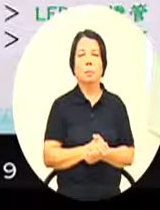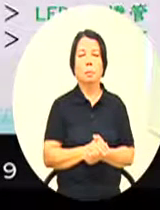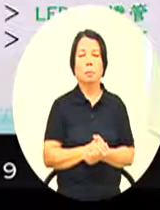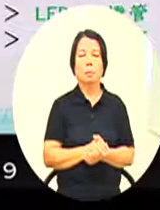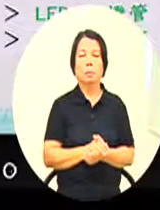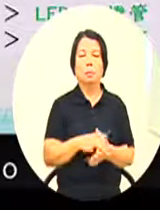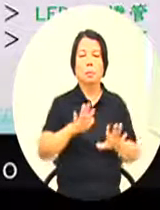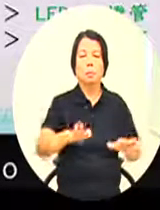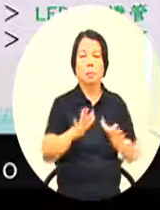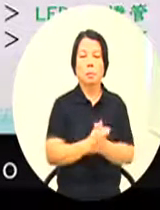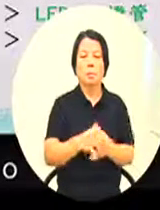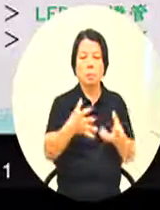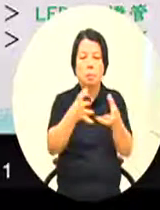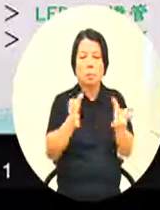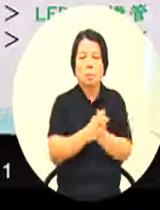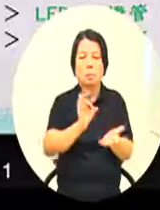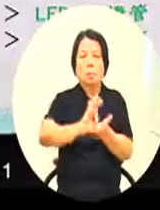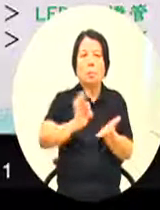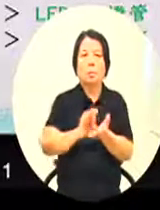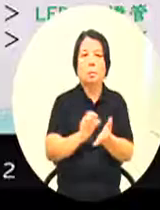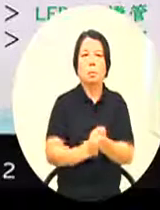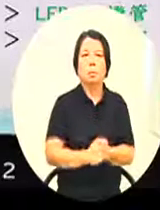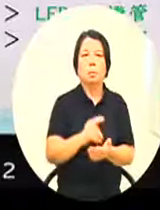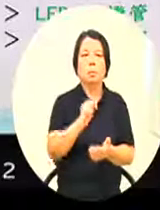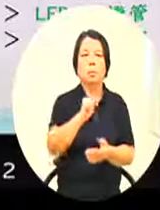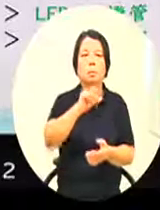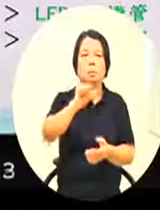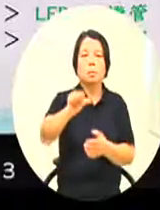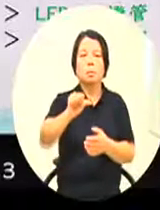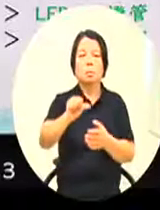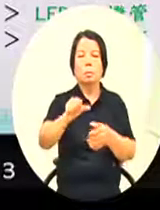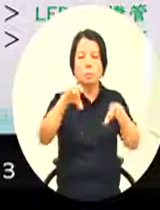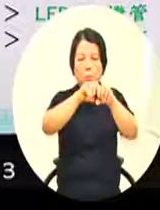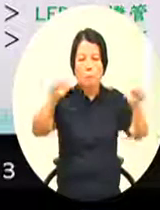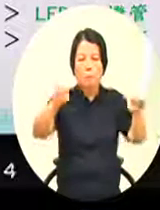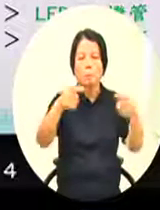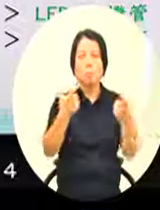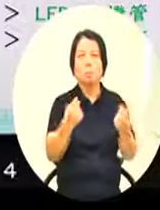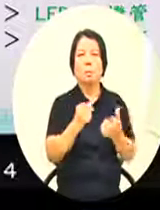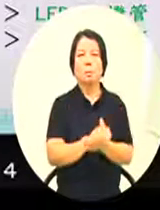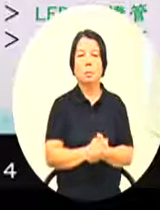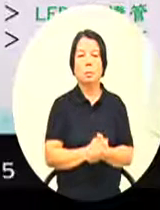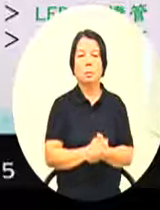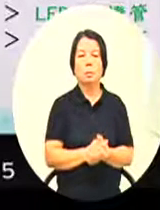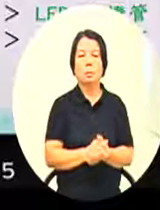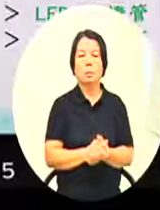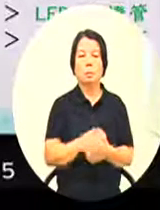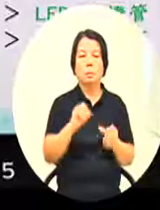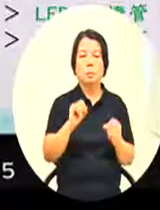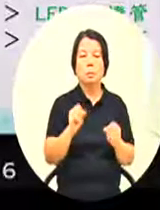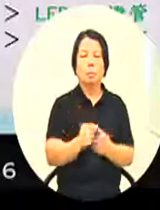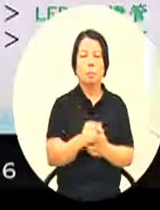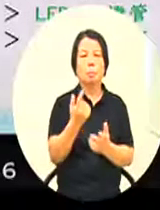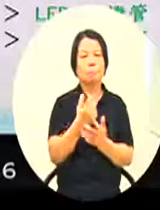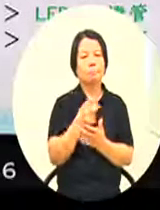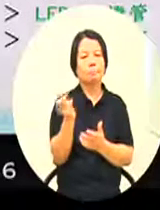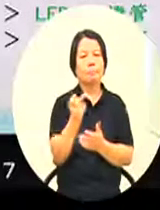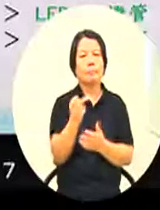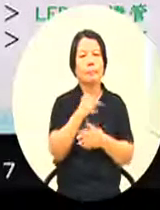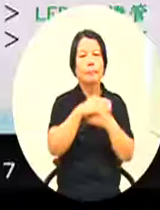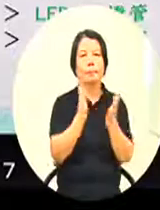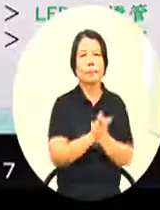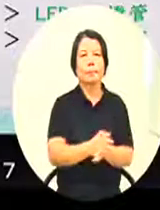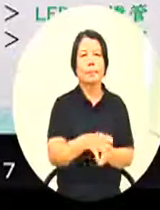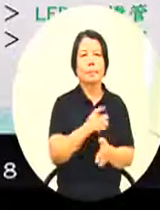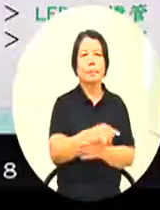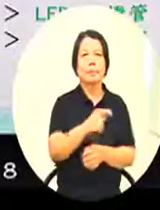是现在我们大部分有的开始使用 T5 灯管，其实 T5 灯管也一样哈，都不是。 不是很好。那 T8 灯管